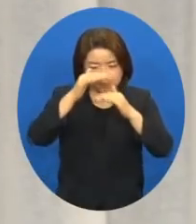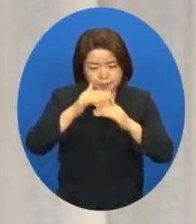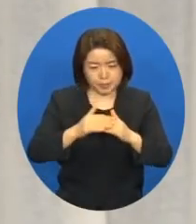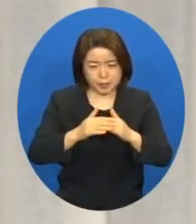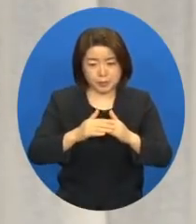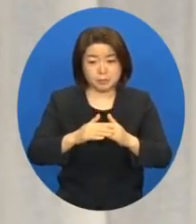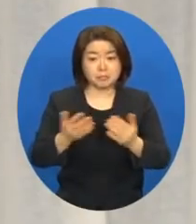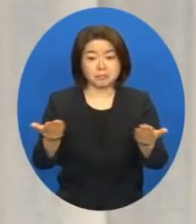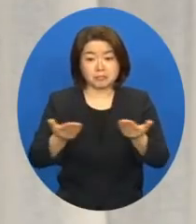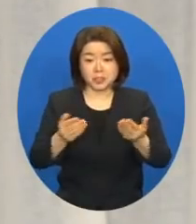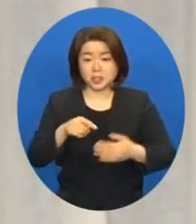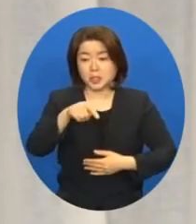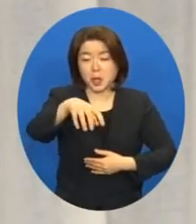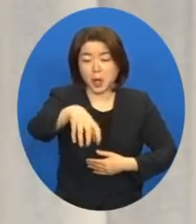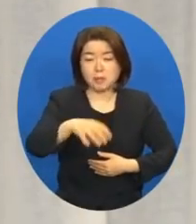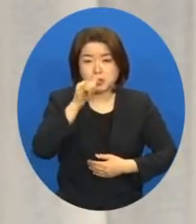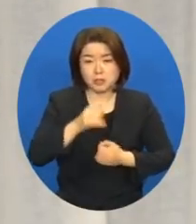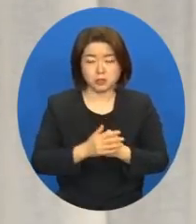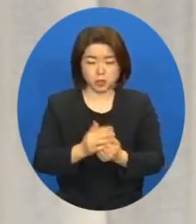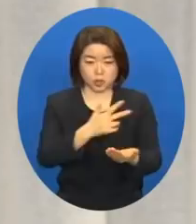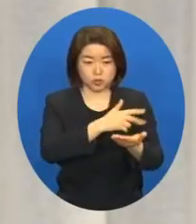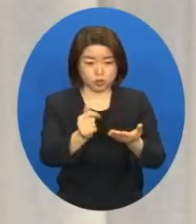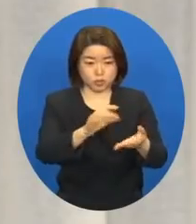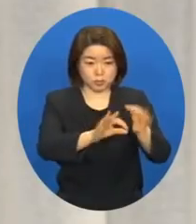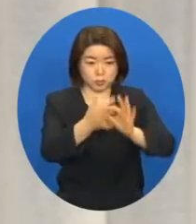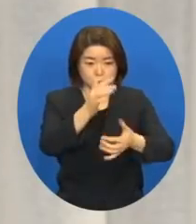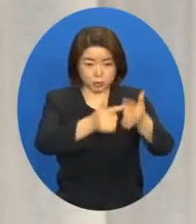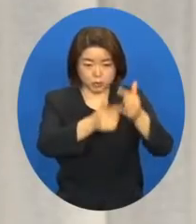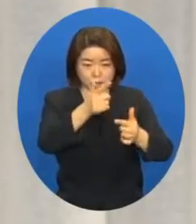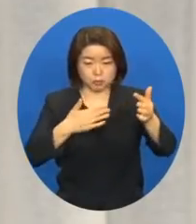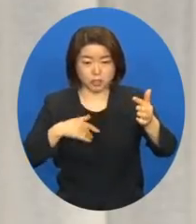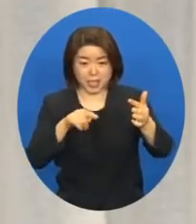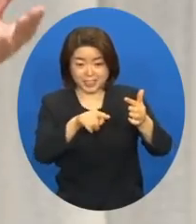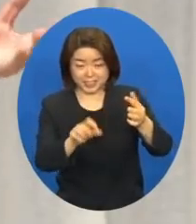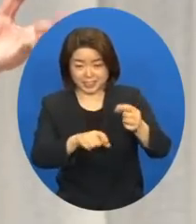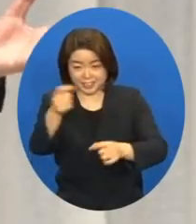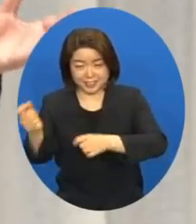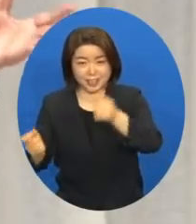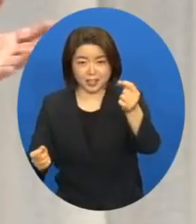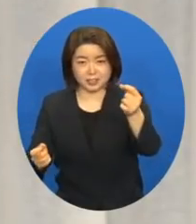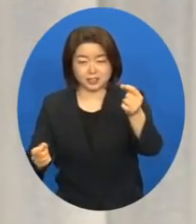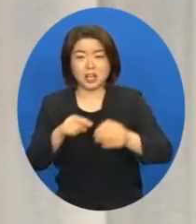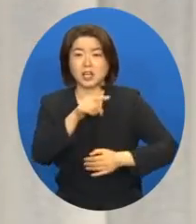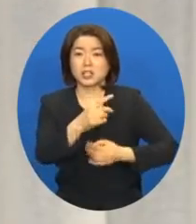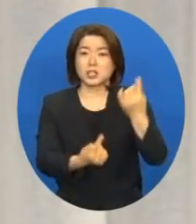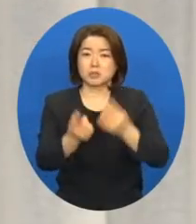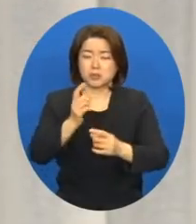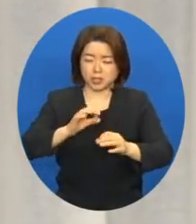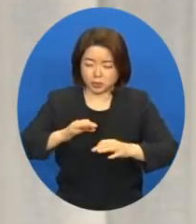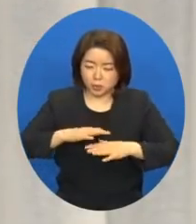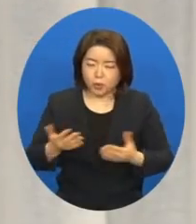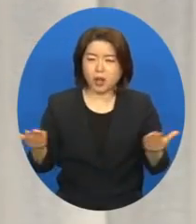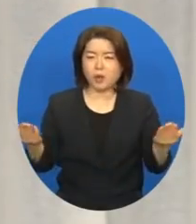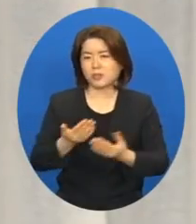있어요. 주님은 포도나무고 우리는 가지예요. 세상에 이보다 더 놀라운 일은 없어요.